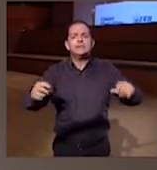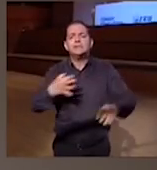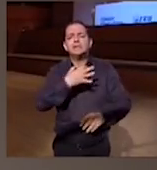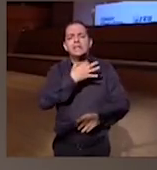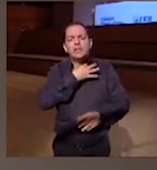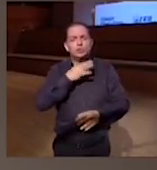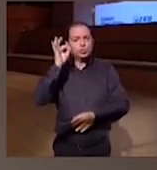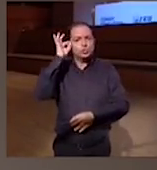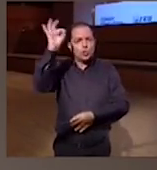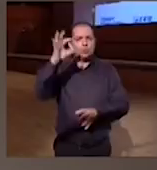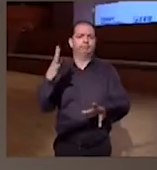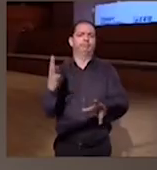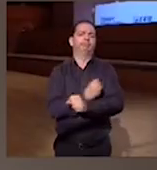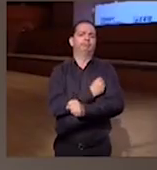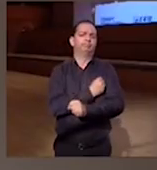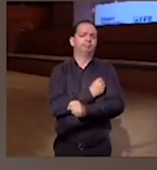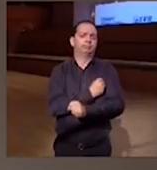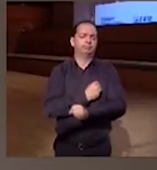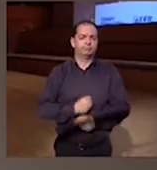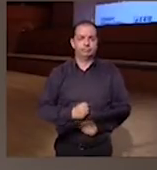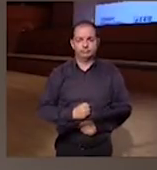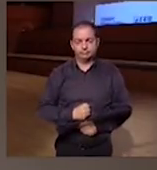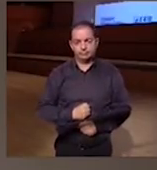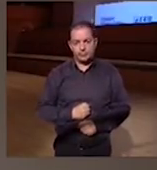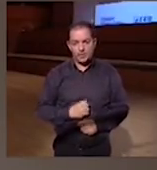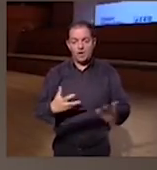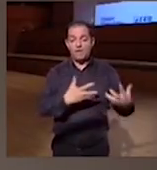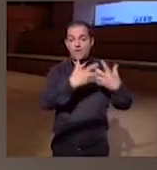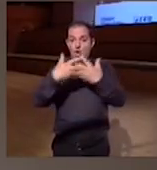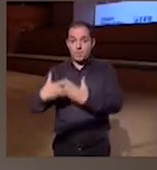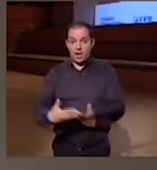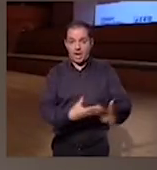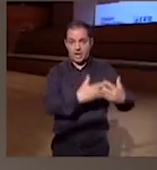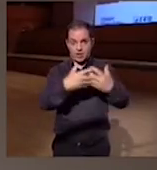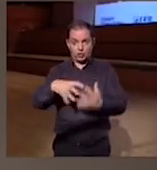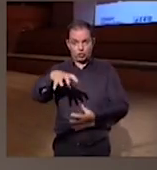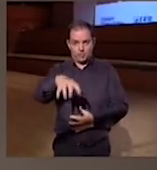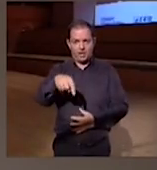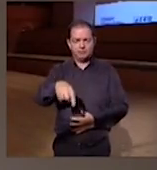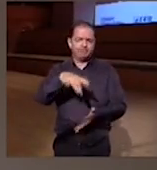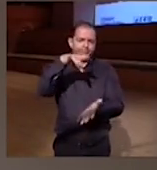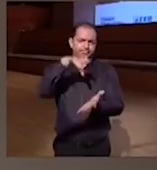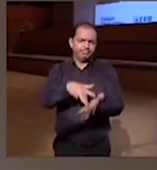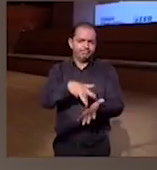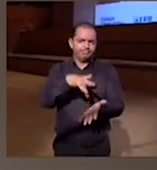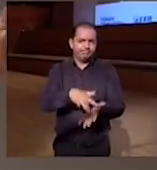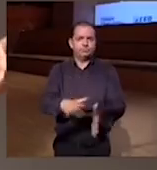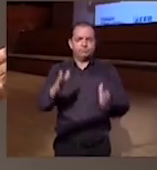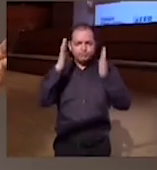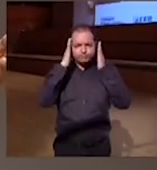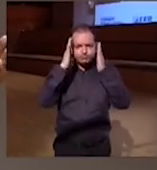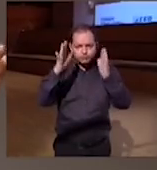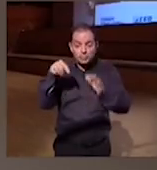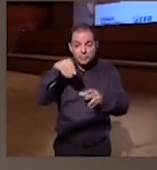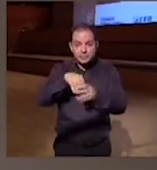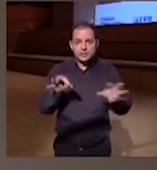τους. Ο βιομηχανικός τομέας βρίσκεται στο επίκεντρο αυτού του σχεδιασμού, όπως συμβαίνει